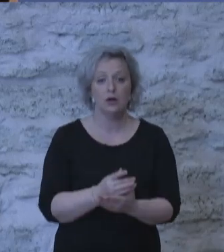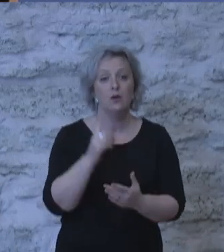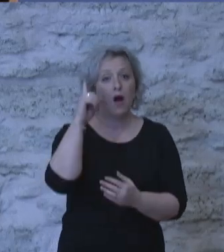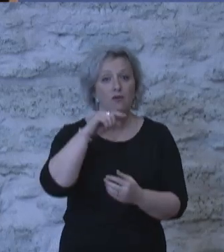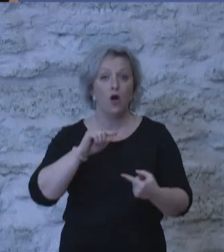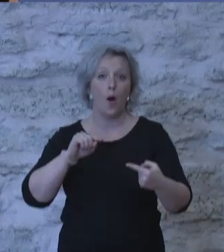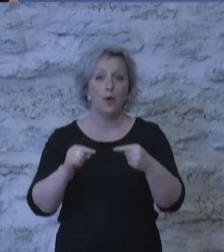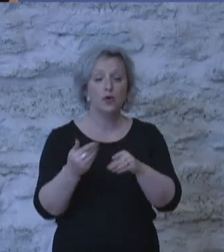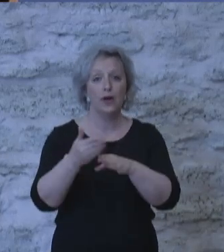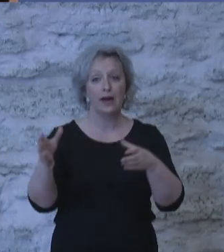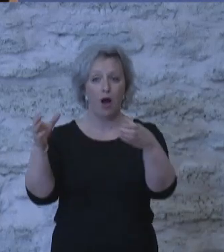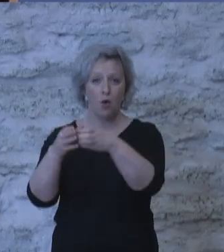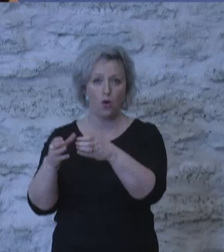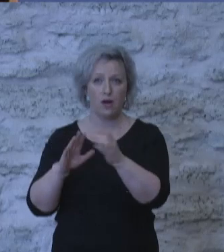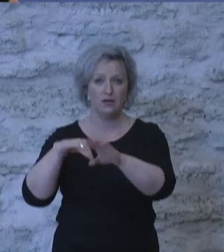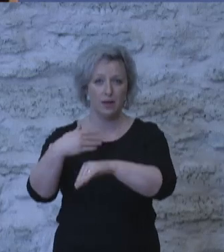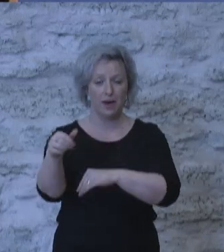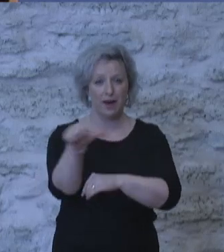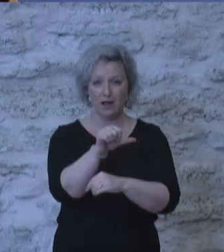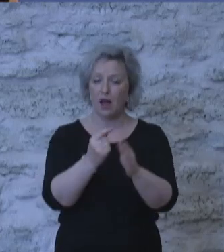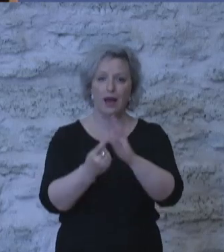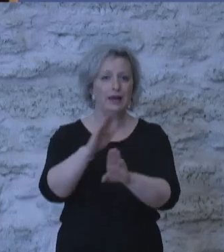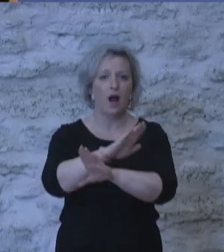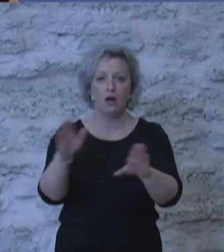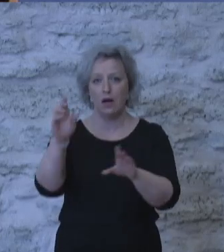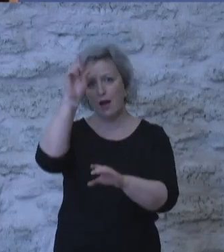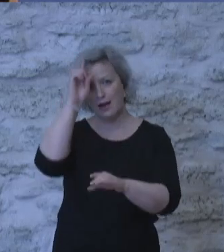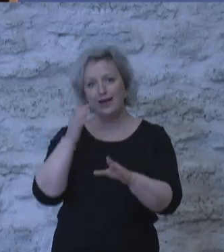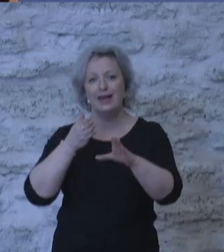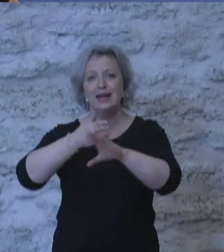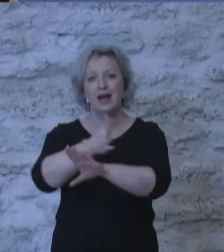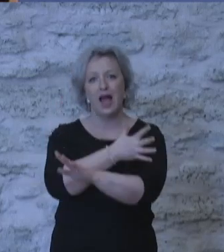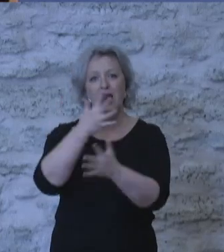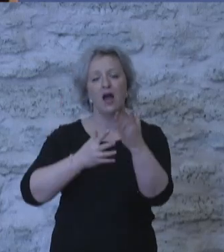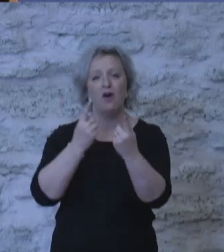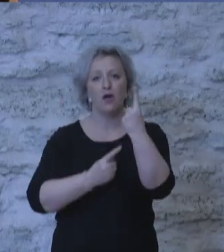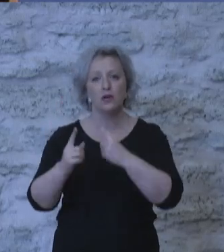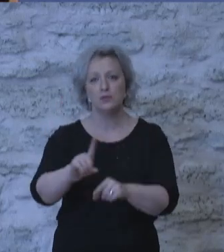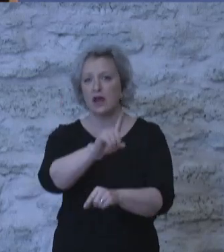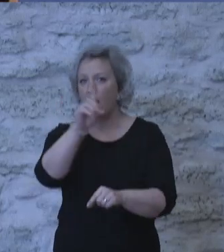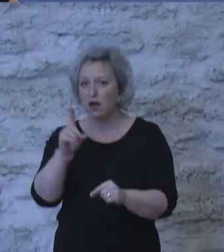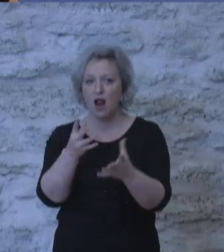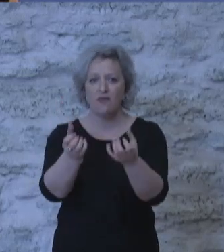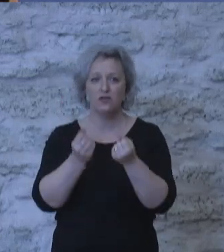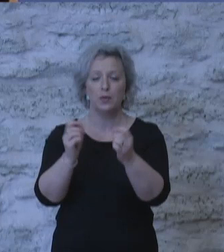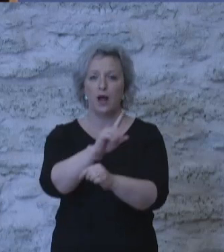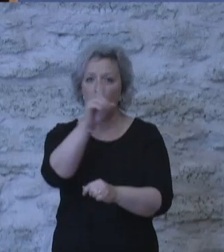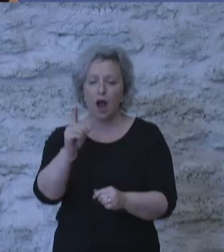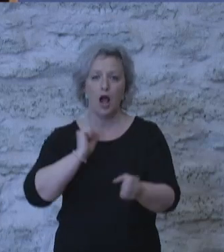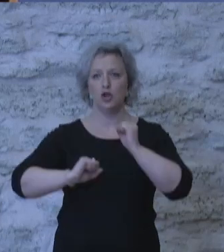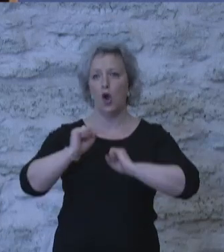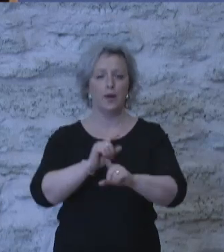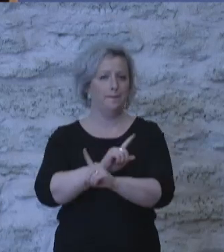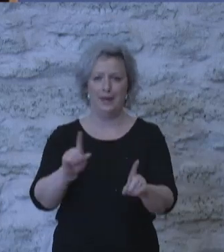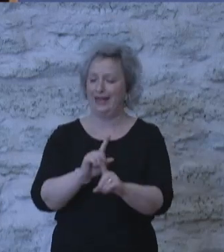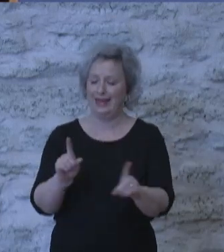hakka järgmisel nädalal riigi lisaheelarve arutamisel ja vastuvõtmisel poliitilist jonja ajama ja